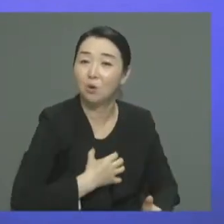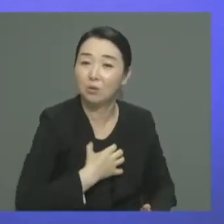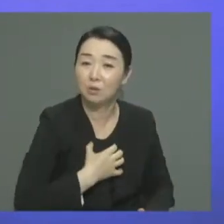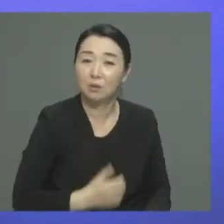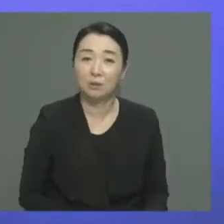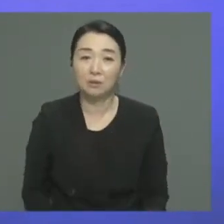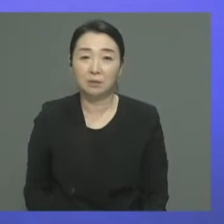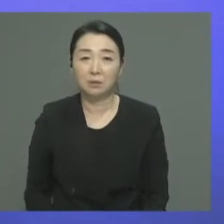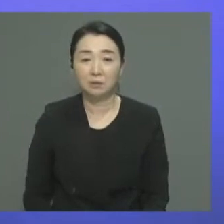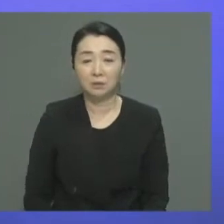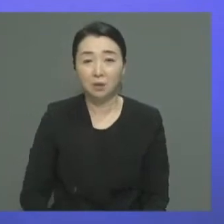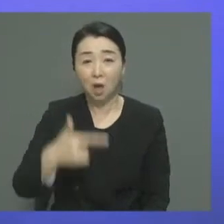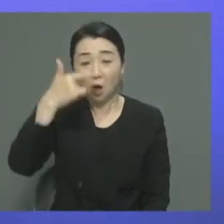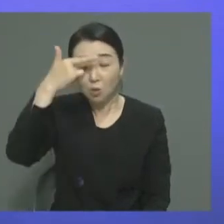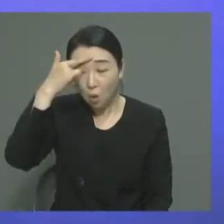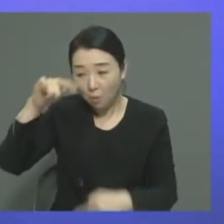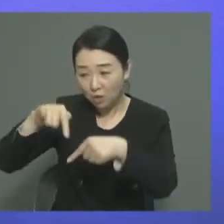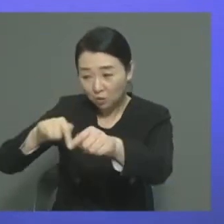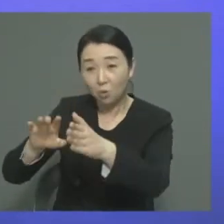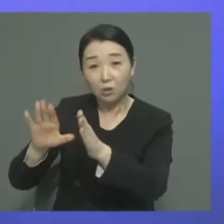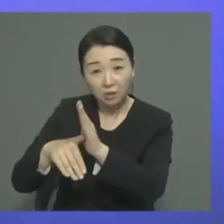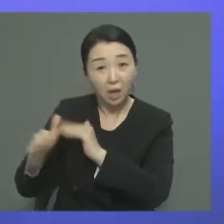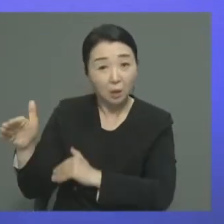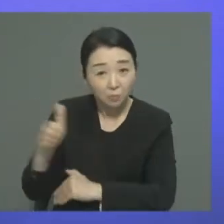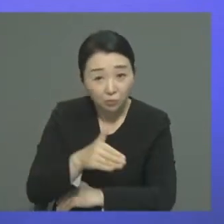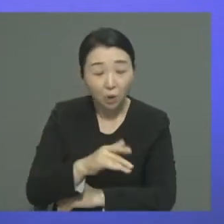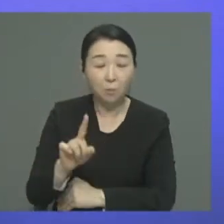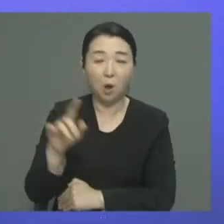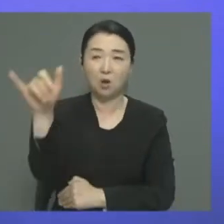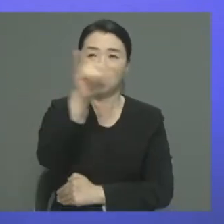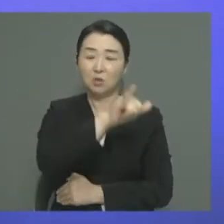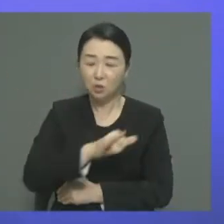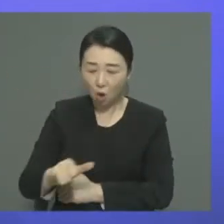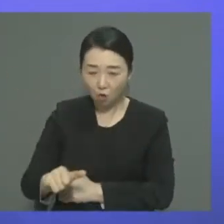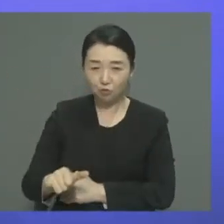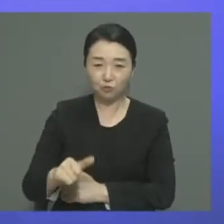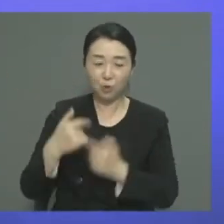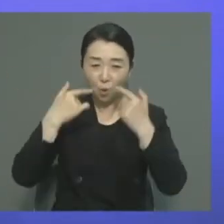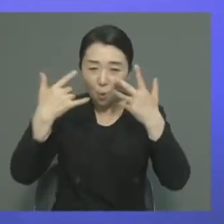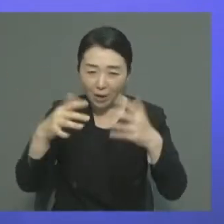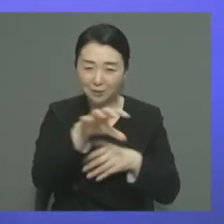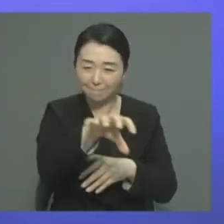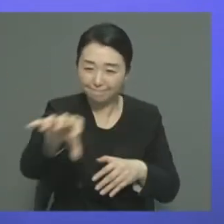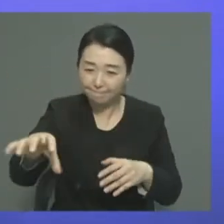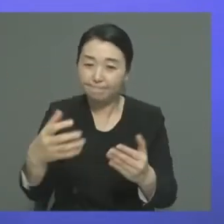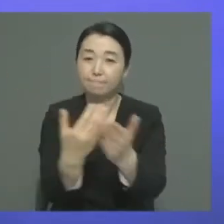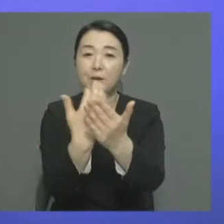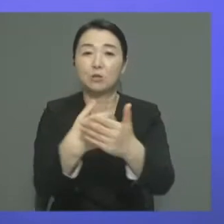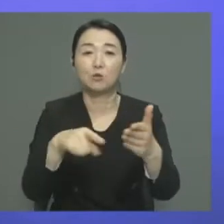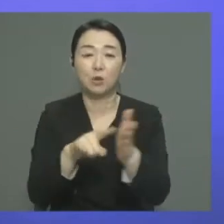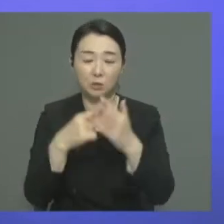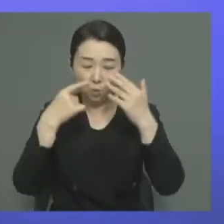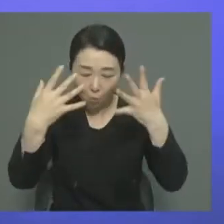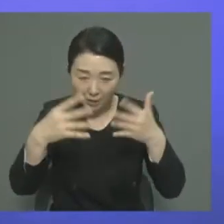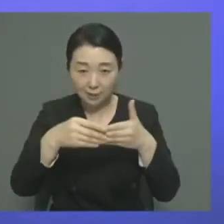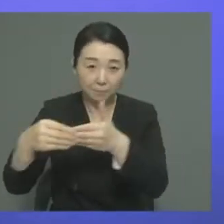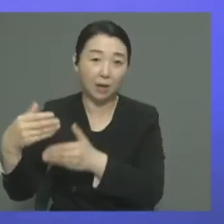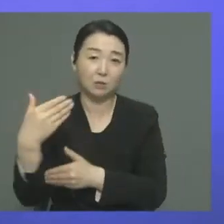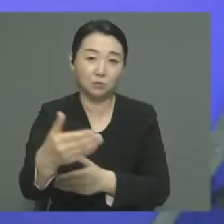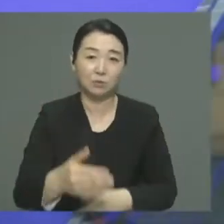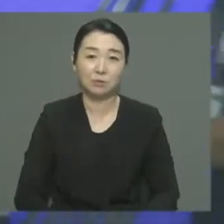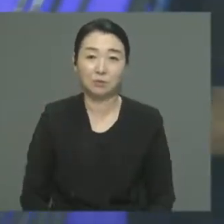노무현 정권 부터 해왔던 균형발전 정책 확실하게 추진하고 부 울 경 매 가 c 찍어